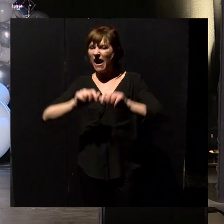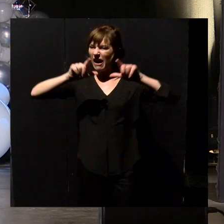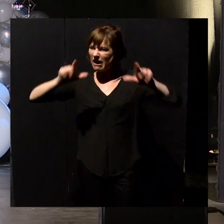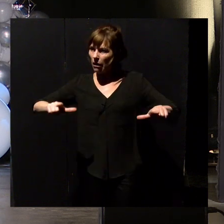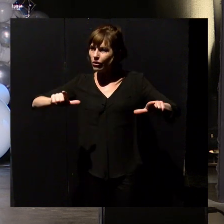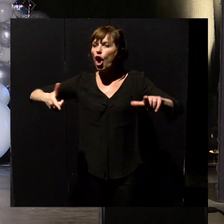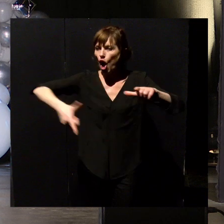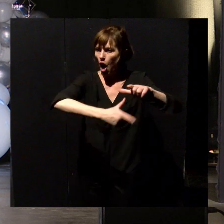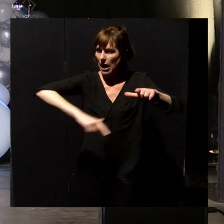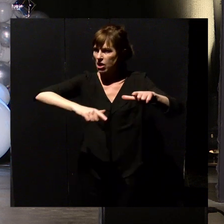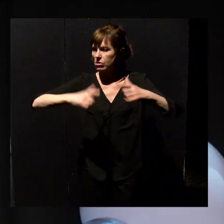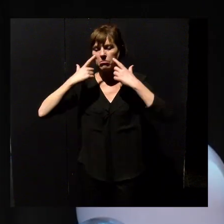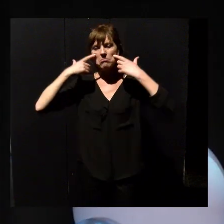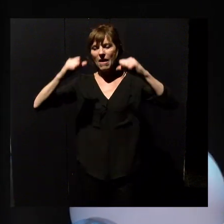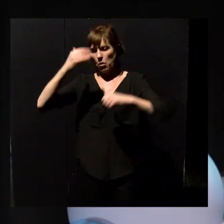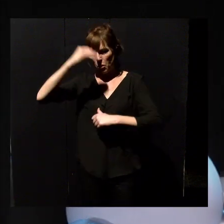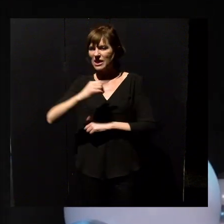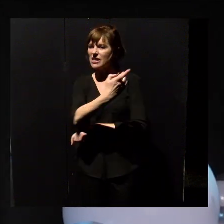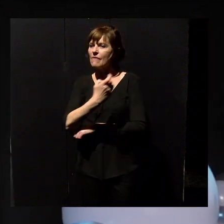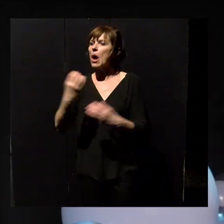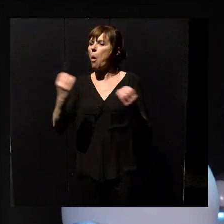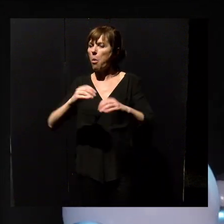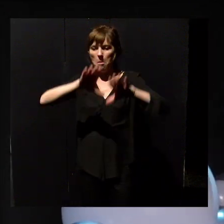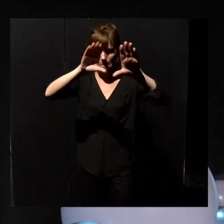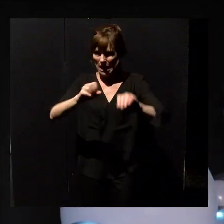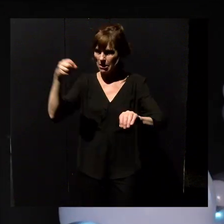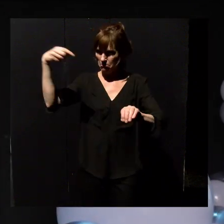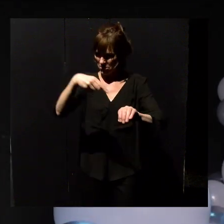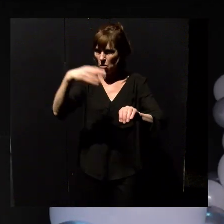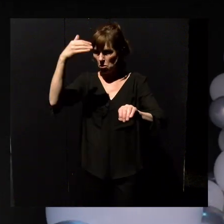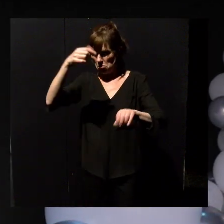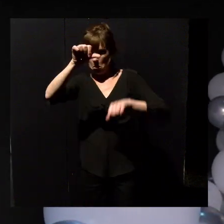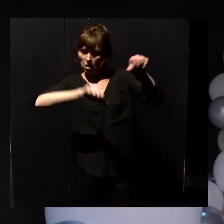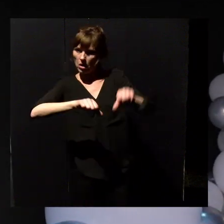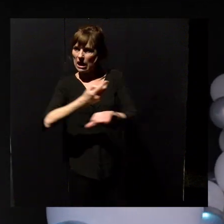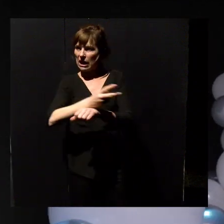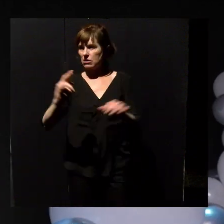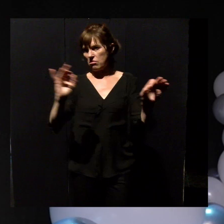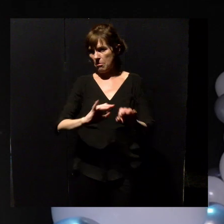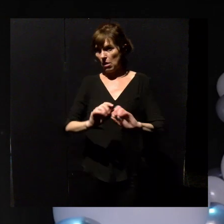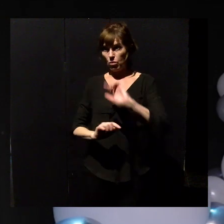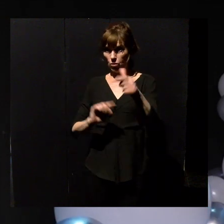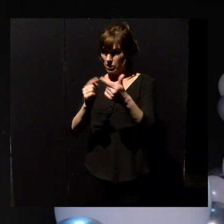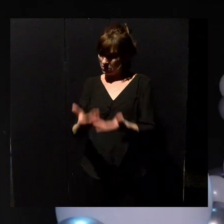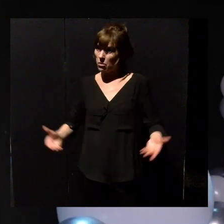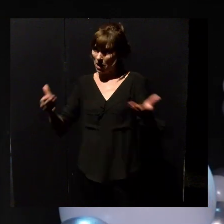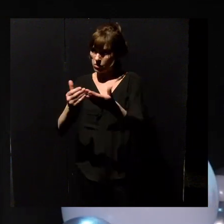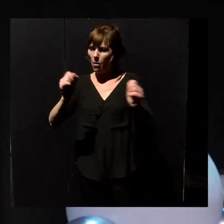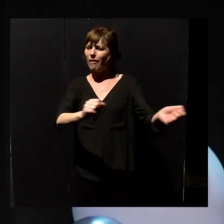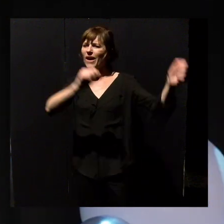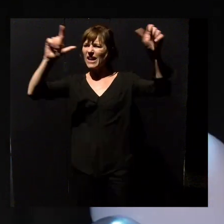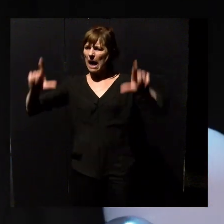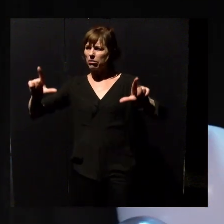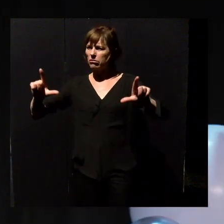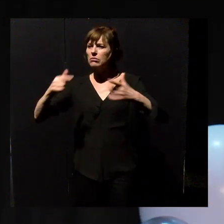ici. Donc là, pas de problème, on peut proposer un geste chirurgical sans trop de risques. Deuxième situation, la carte